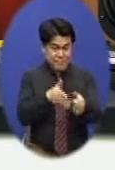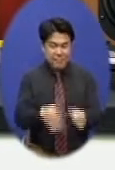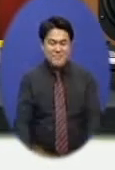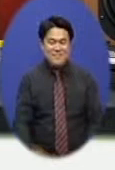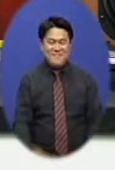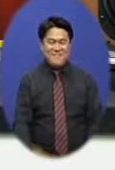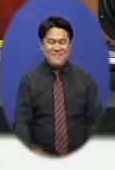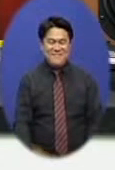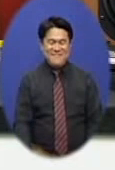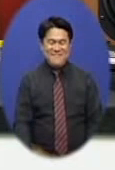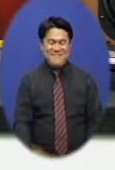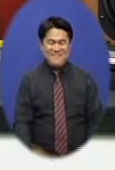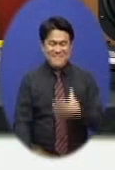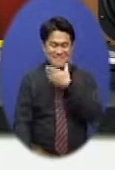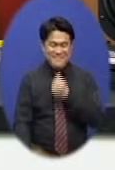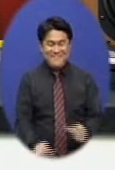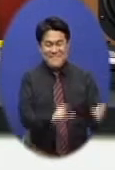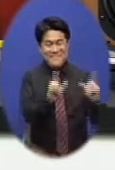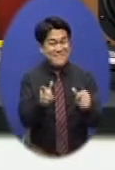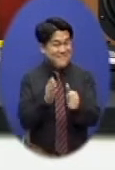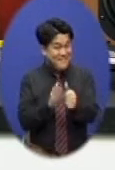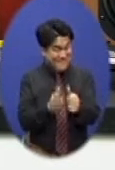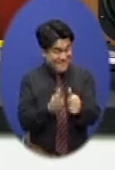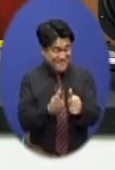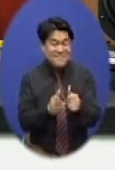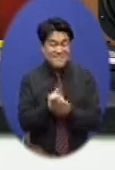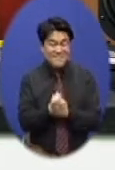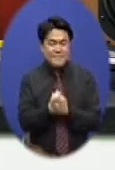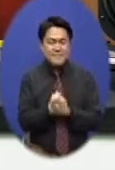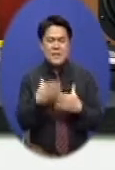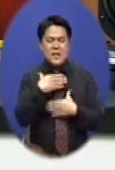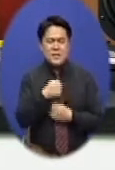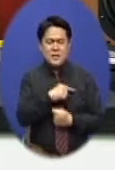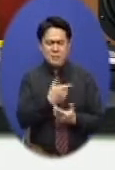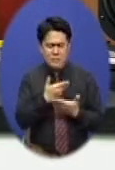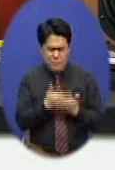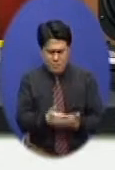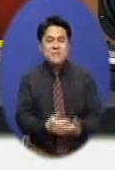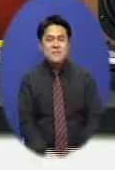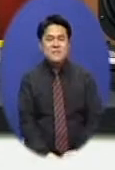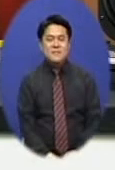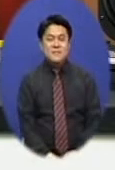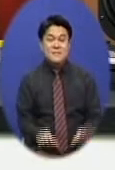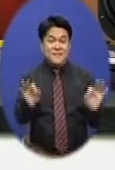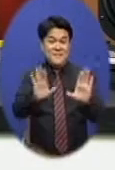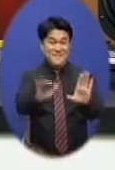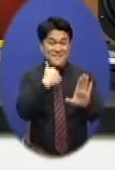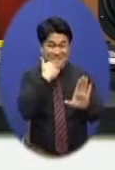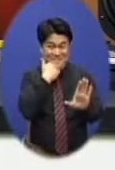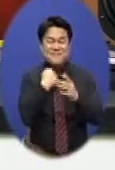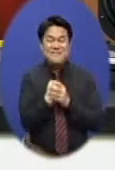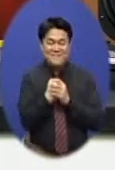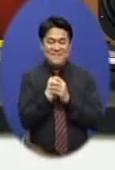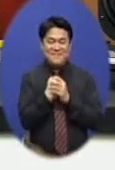그럼요. 네. 네. 행복하셨으면 좋겠습니다. 예. 네. 안전이 최고입니다. 네. 네. 네. 자, 잠깐만 기다려 주세요, 아버님.